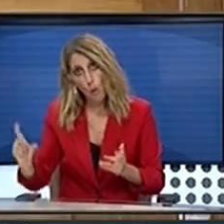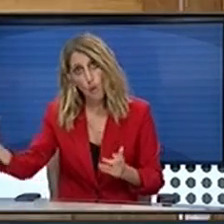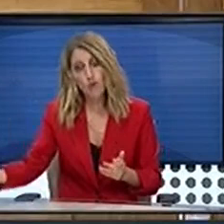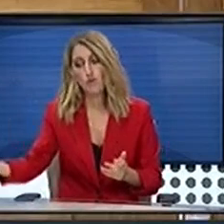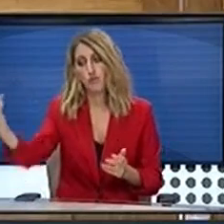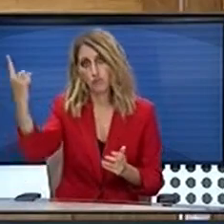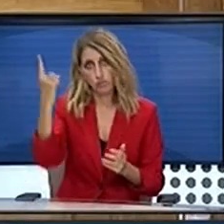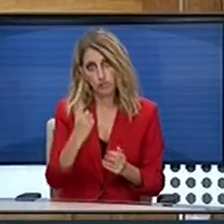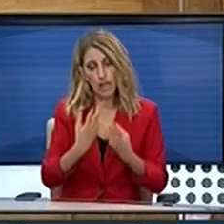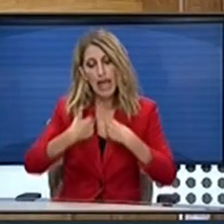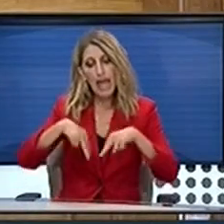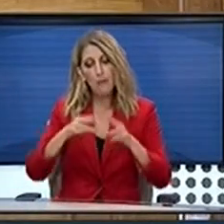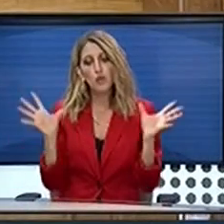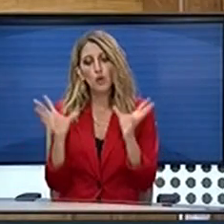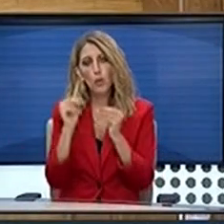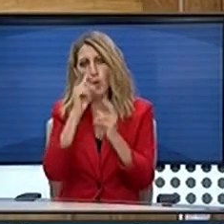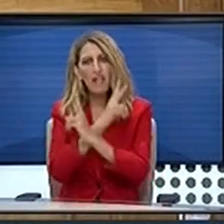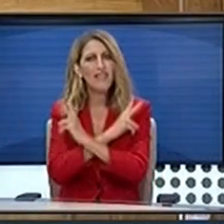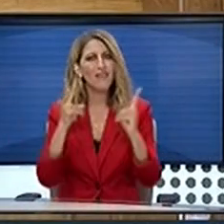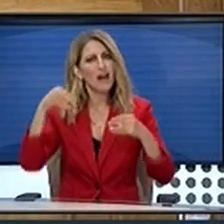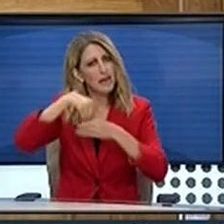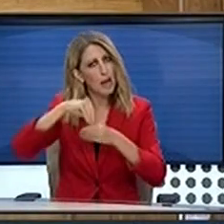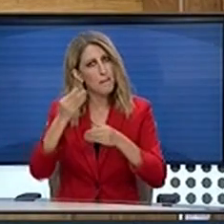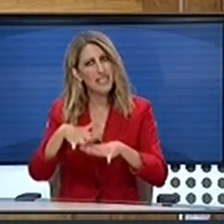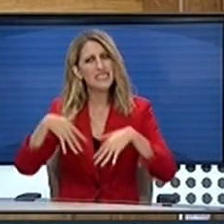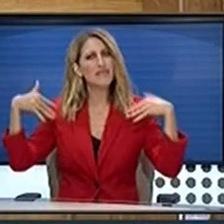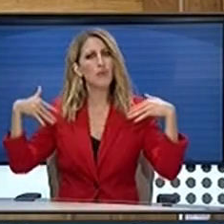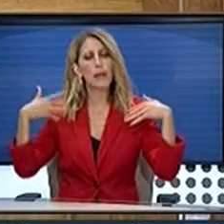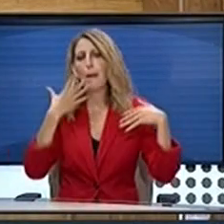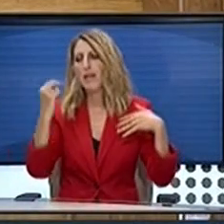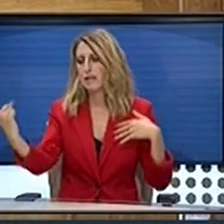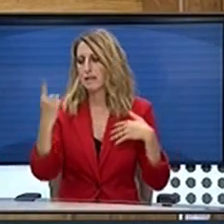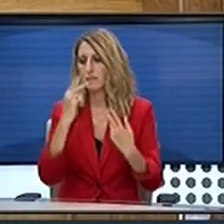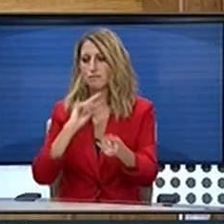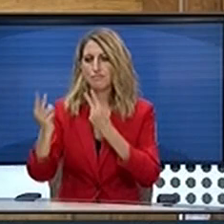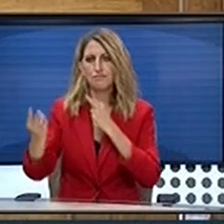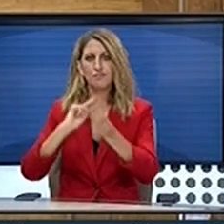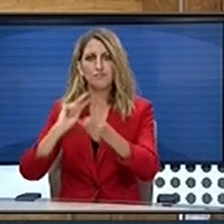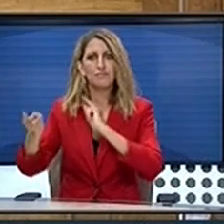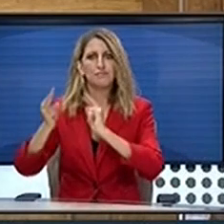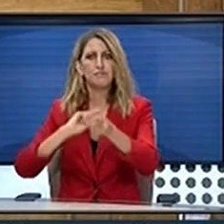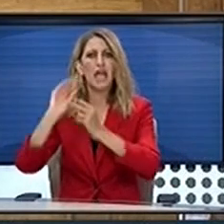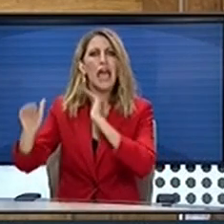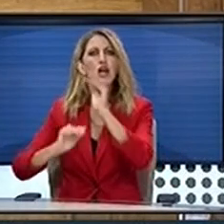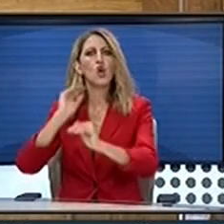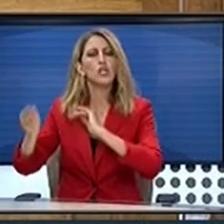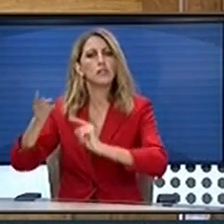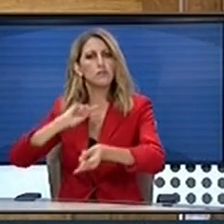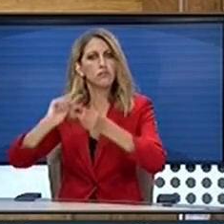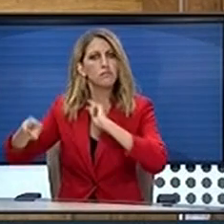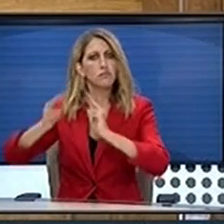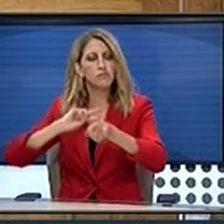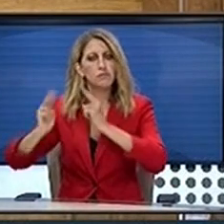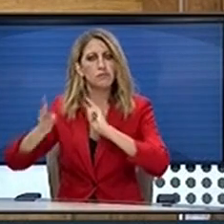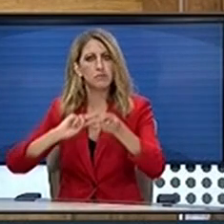της ακρόασης της Επιτροπής Θεσμών και Διαφάνειας, άσχετα αν φροντίσατε με τρόπο παντελώς αντιθεσμικό να καταπατήσετε κάθε